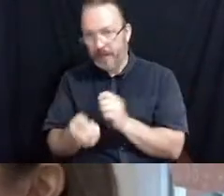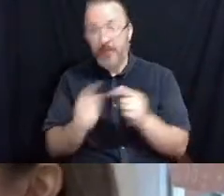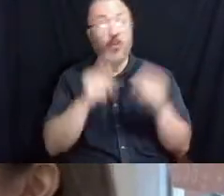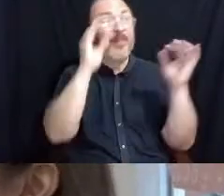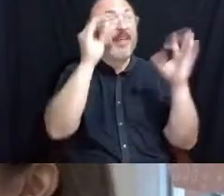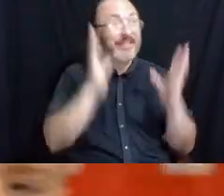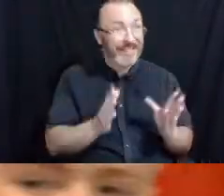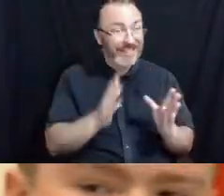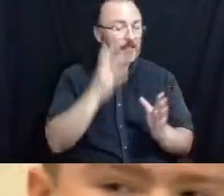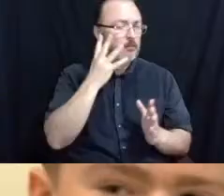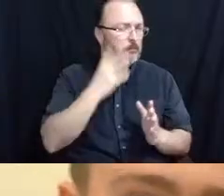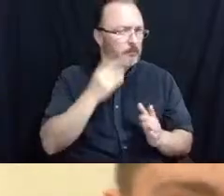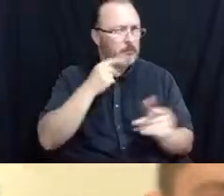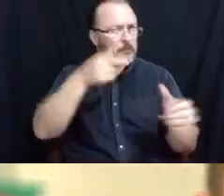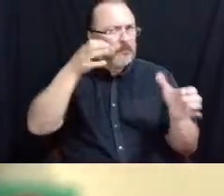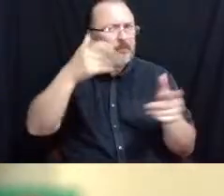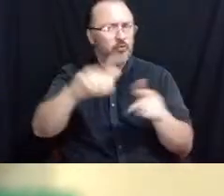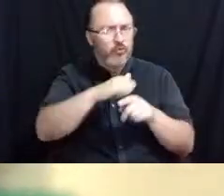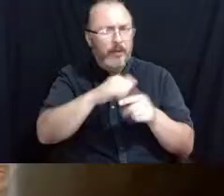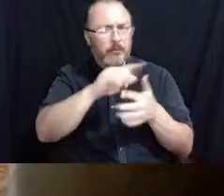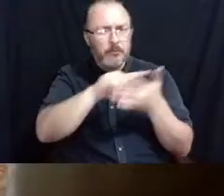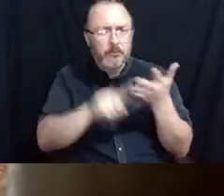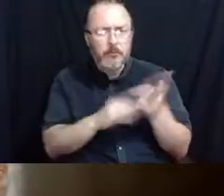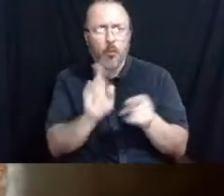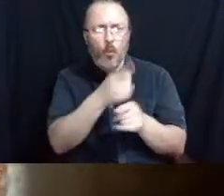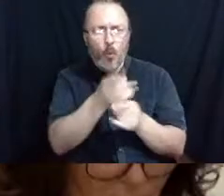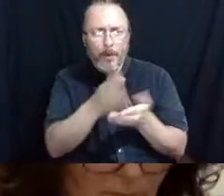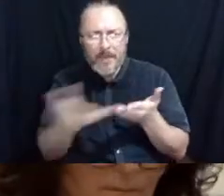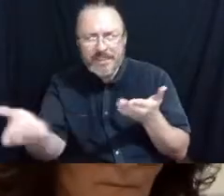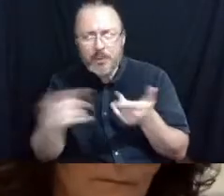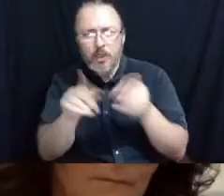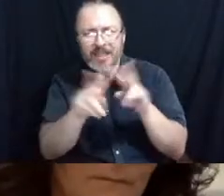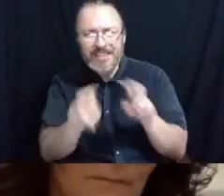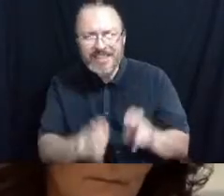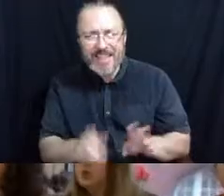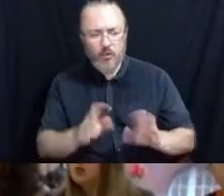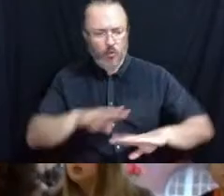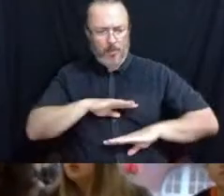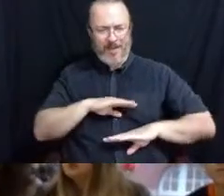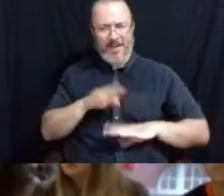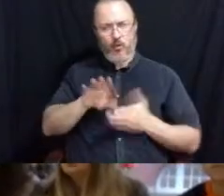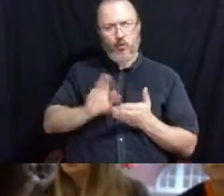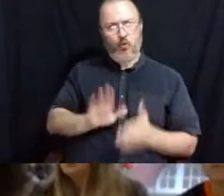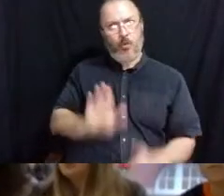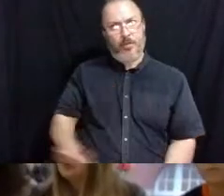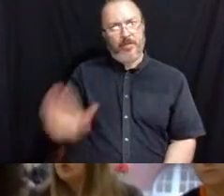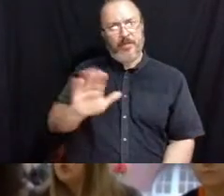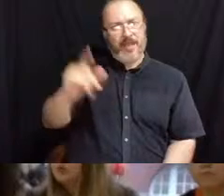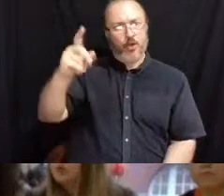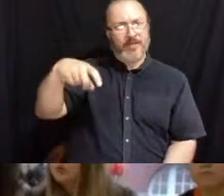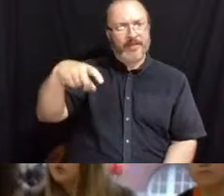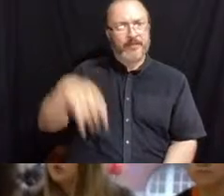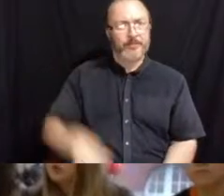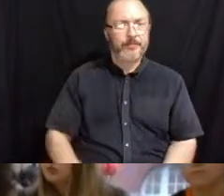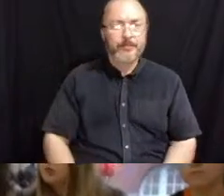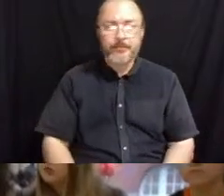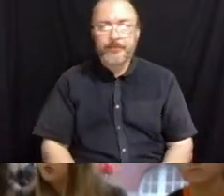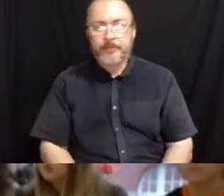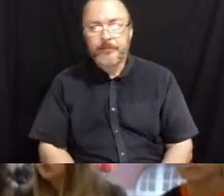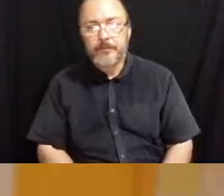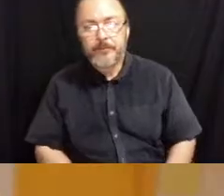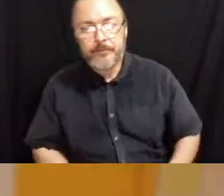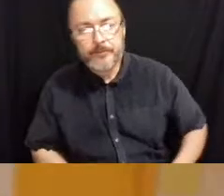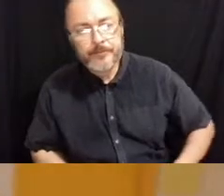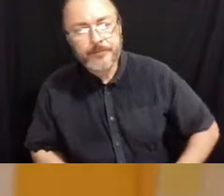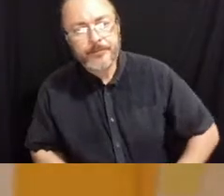supports pédagogiques et de bonnes évaluations des élèves pour satisfaire les besoins des élèves, des étudiants. Pour nous, une bonne